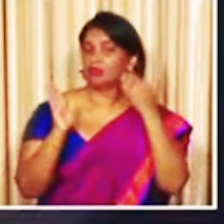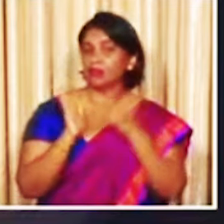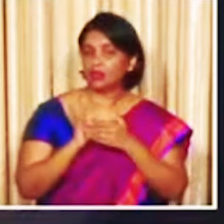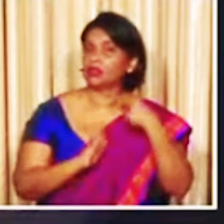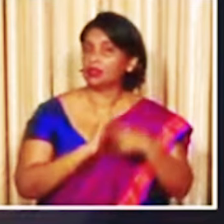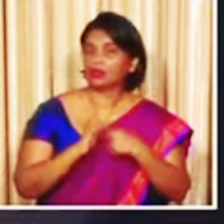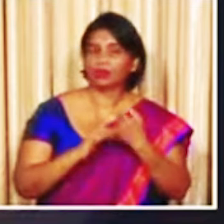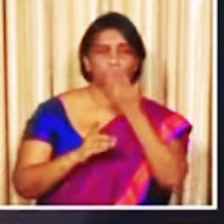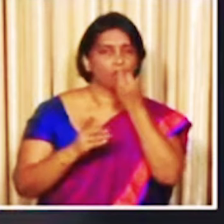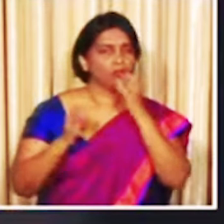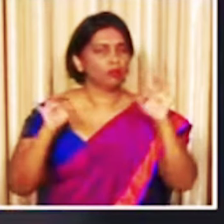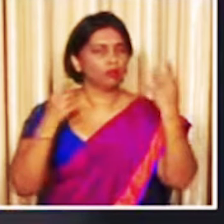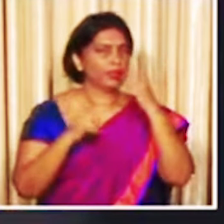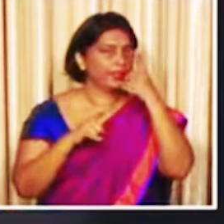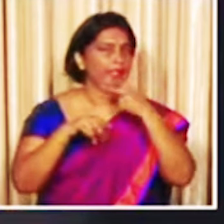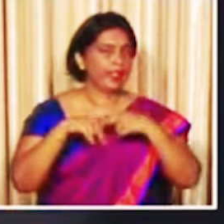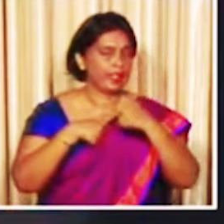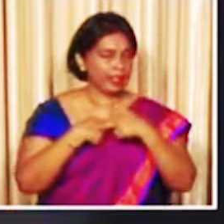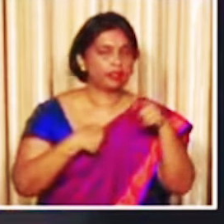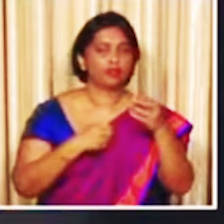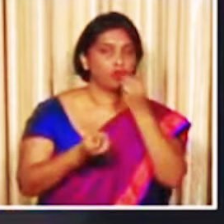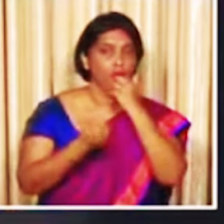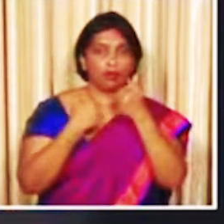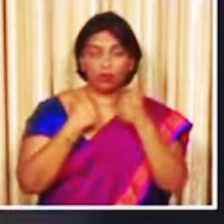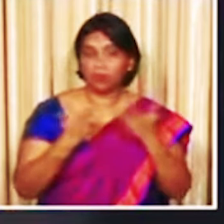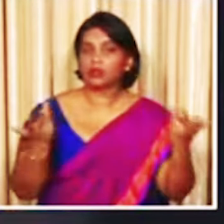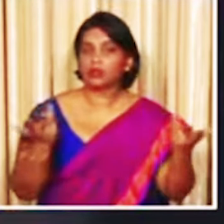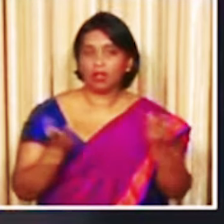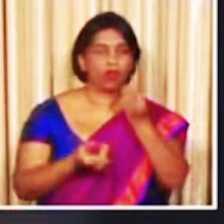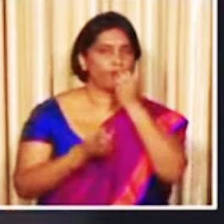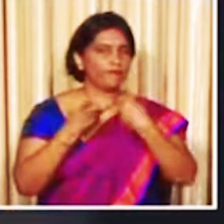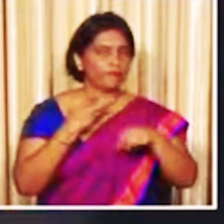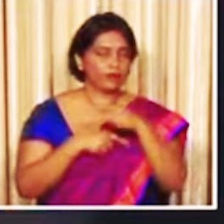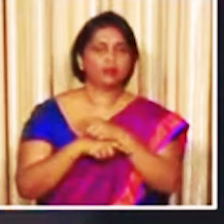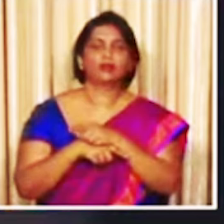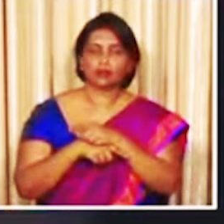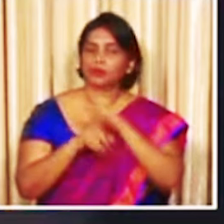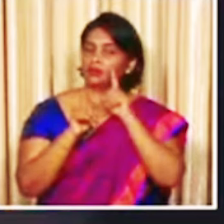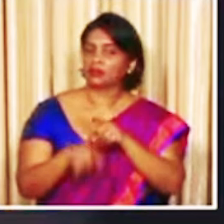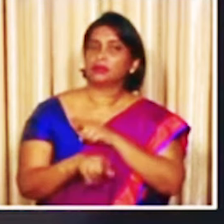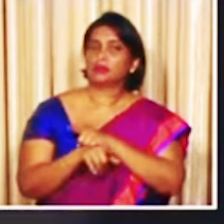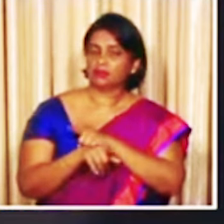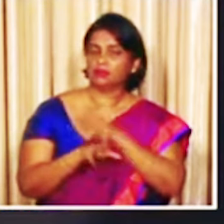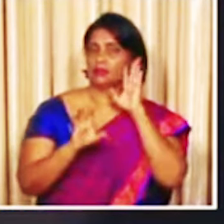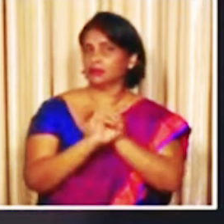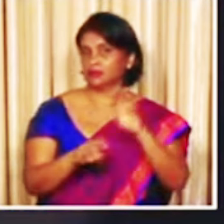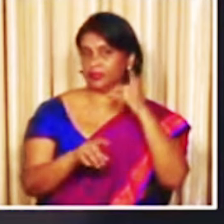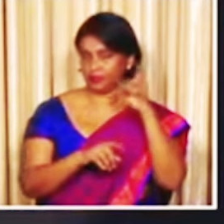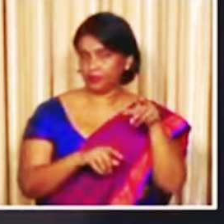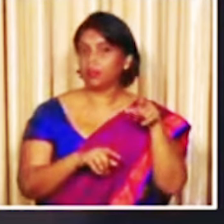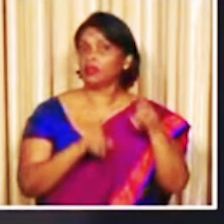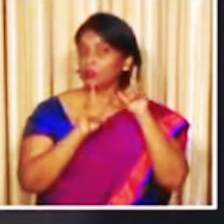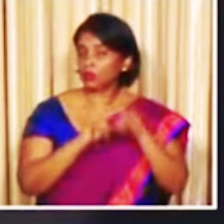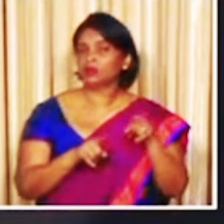රටේ මන්දපෝෂණයට එක හේතුවක් වෙනවා ඒ පෝෂණය නැති ආහාර ද්‍රව්‍ය මේ විදිහට ප්‍රචාරය කිරීම. අන්න